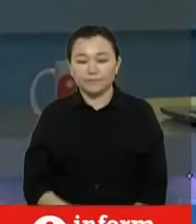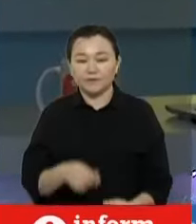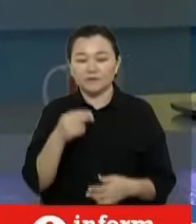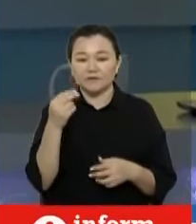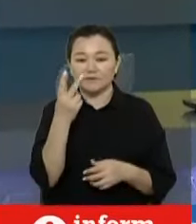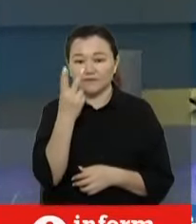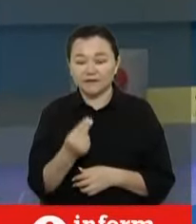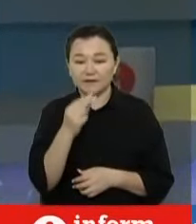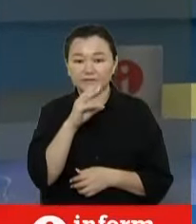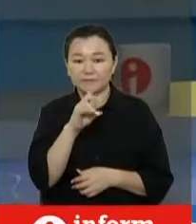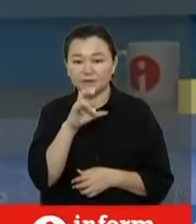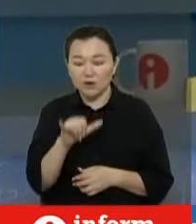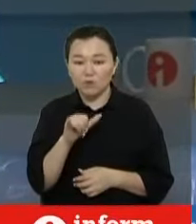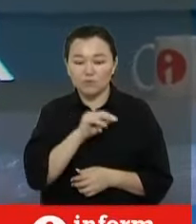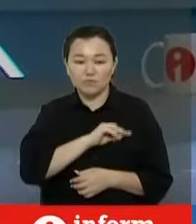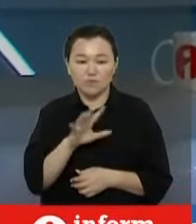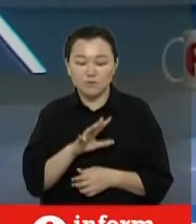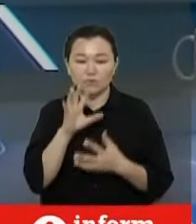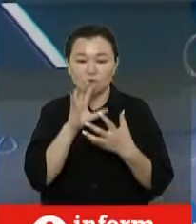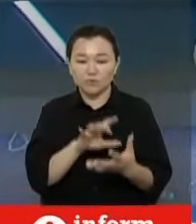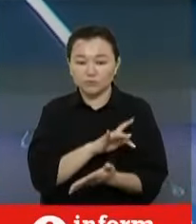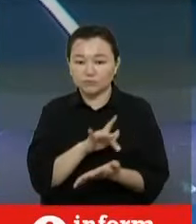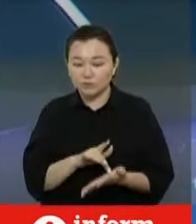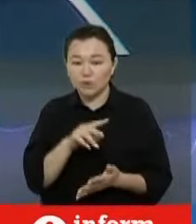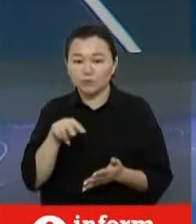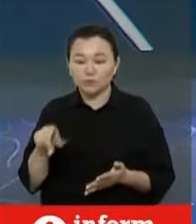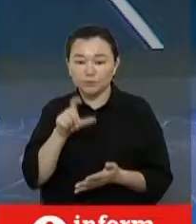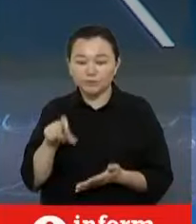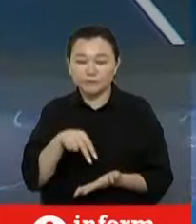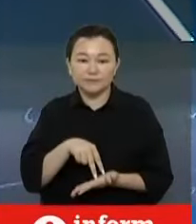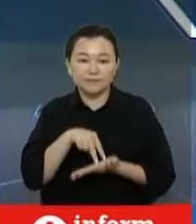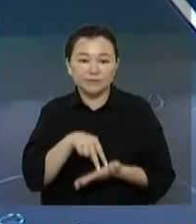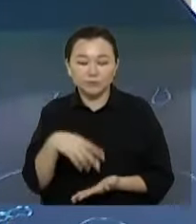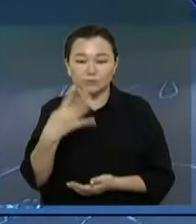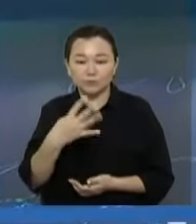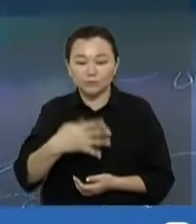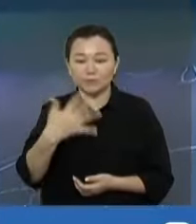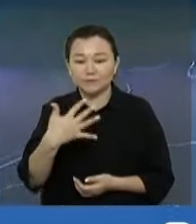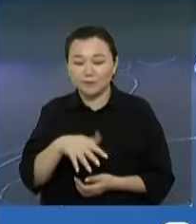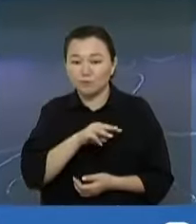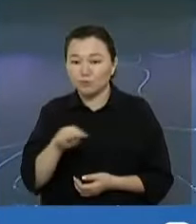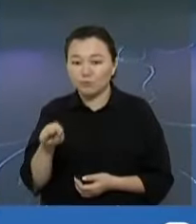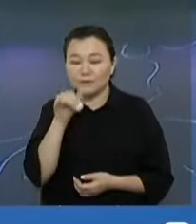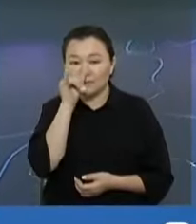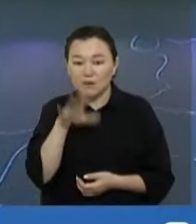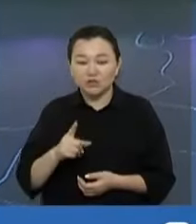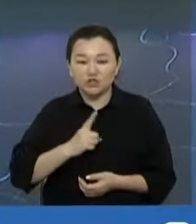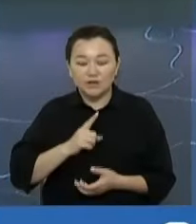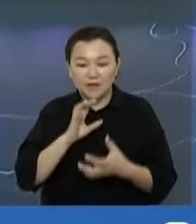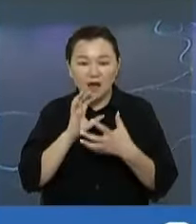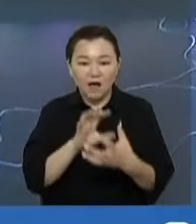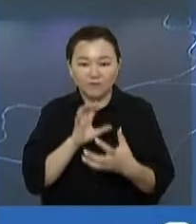Два дня в Темиртау перебой с городским транспортом. Люди стояли на остановках по 40-50 минут и не могли дождаться